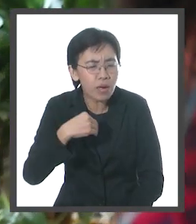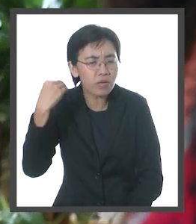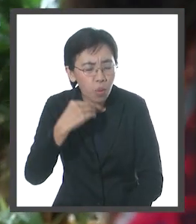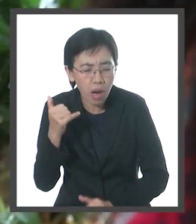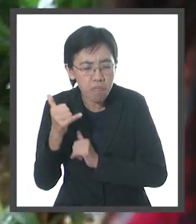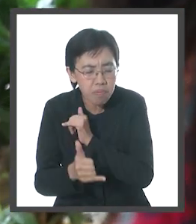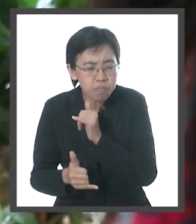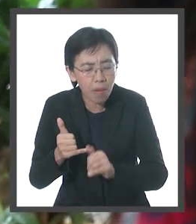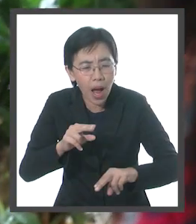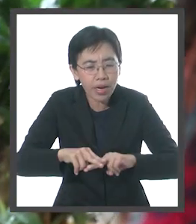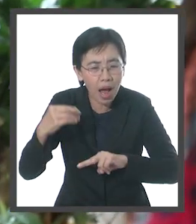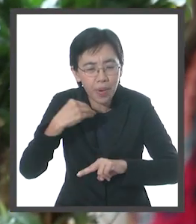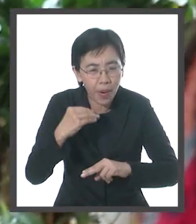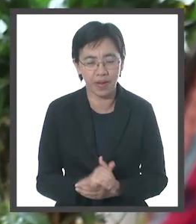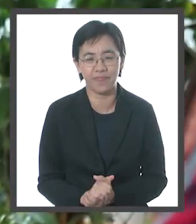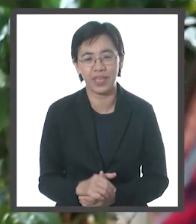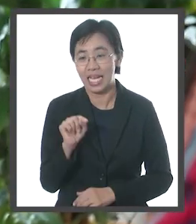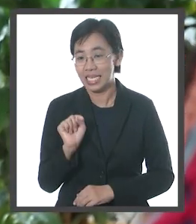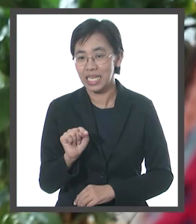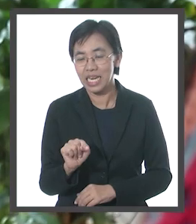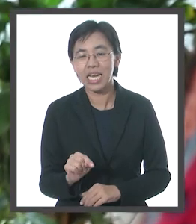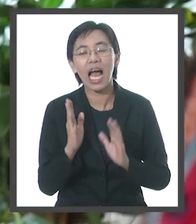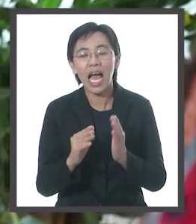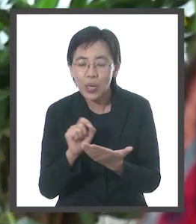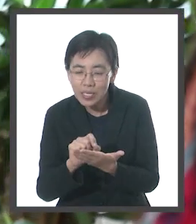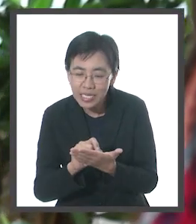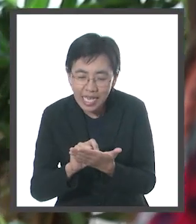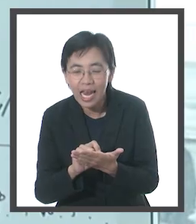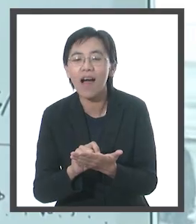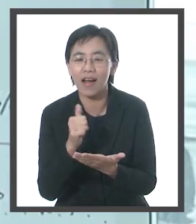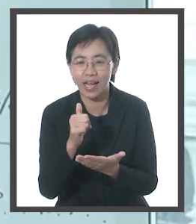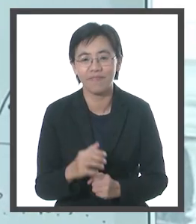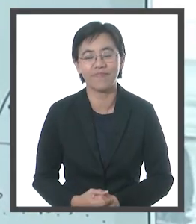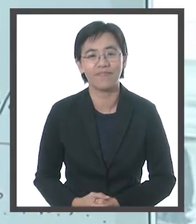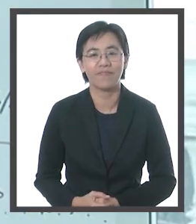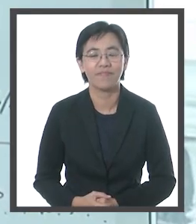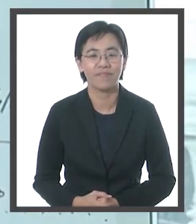เป็นจริงค่ะเราก็เลยมีพื้นที่สำหรับให้เขาขีดเขียนได้ด้วย